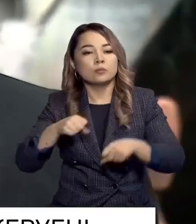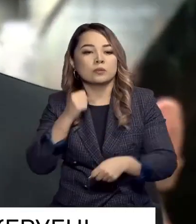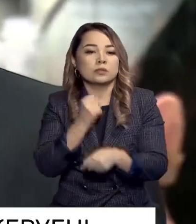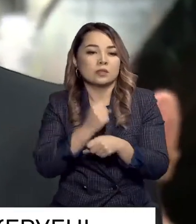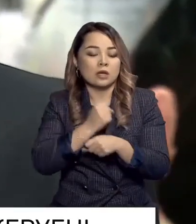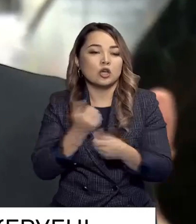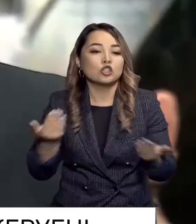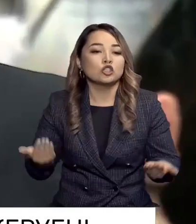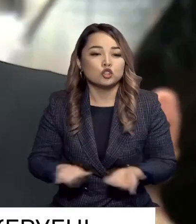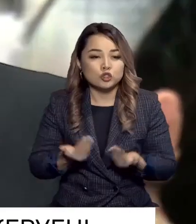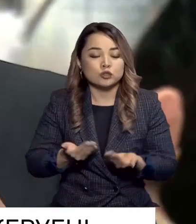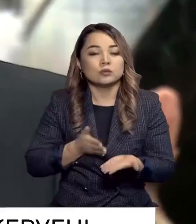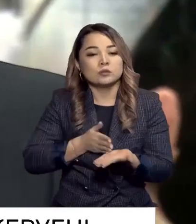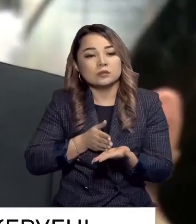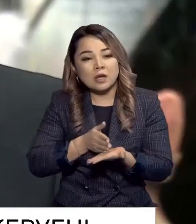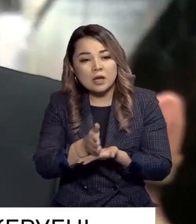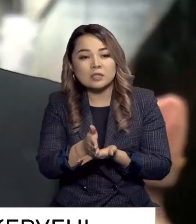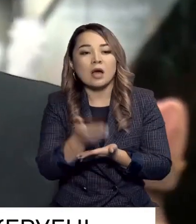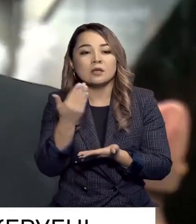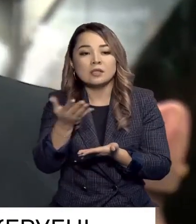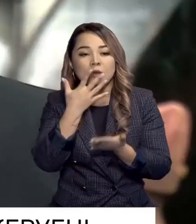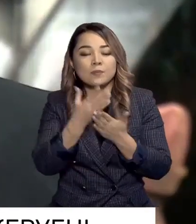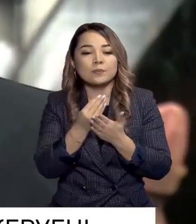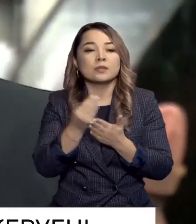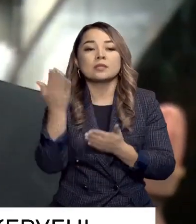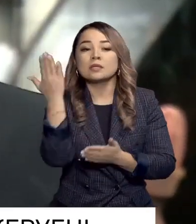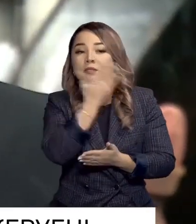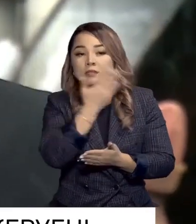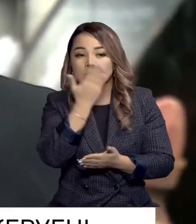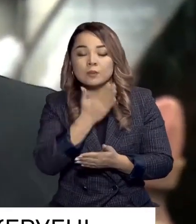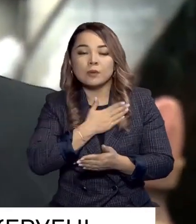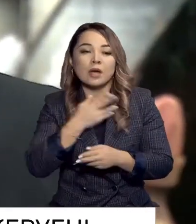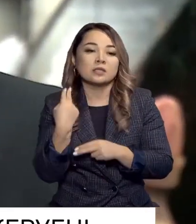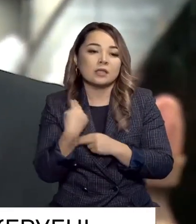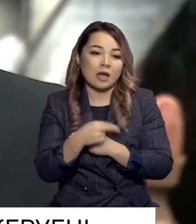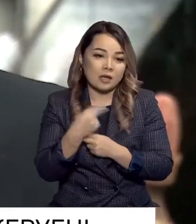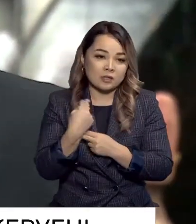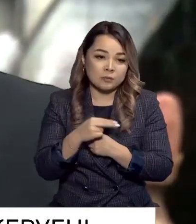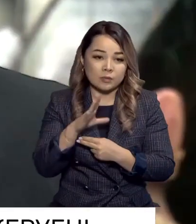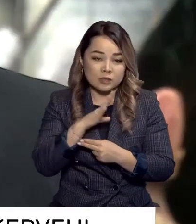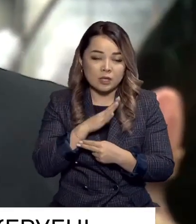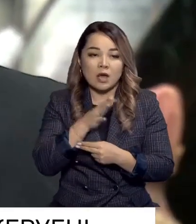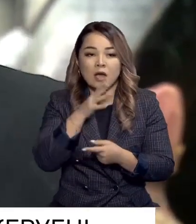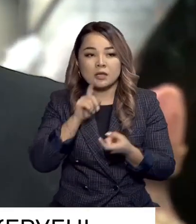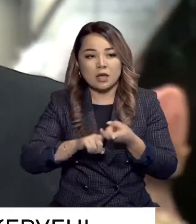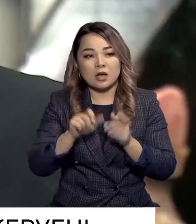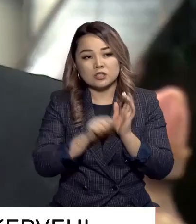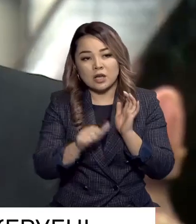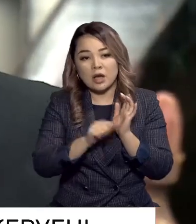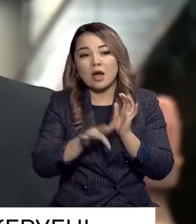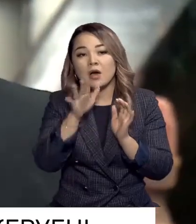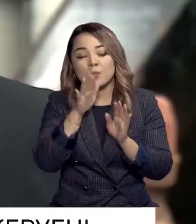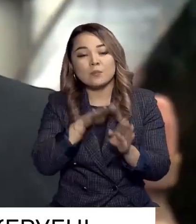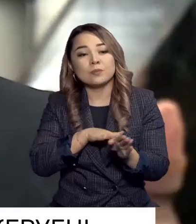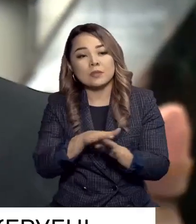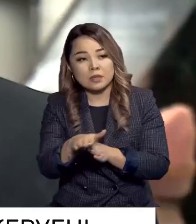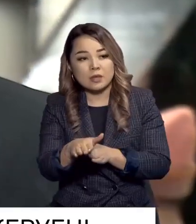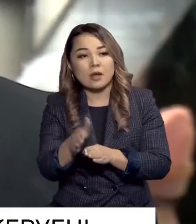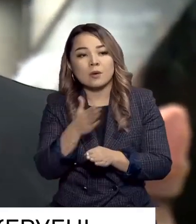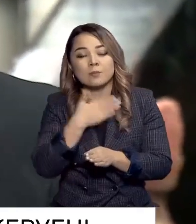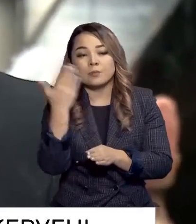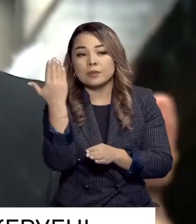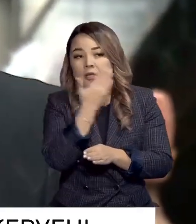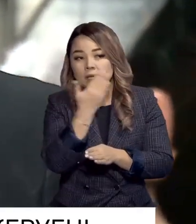өмір сүрген адамдар. Бұл фильм мені соған тәрбиеледі. Жасым 60-қа жақындап қалса да, мен осы фильм